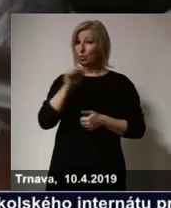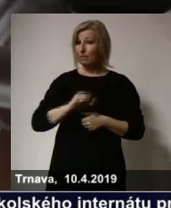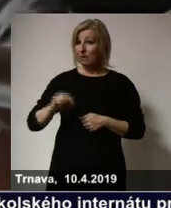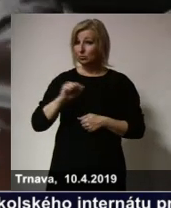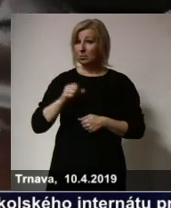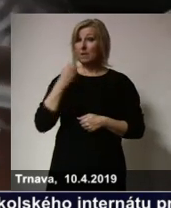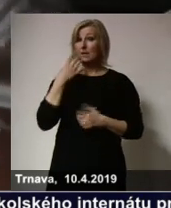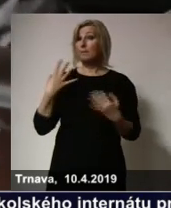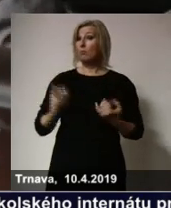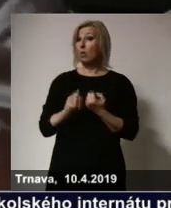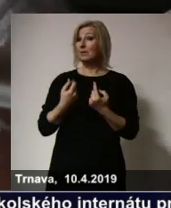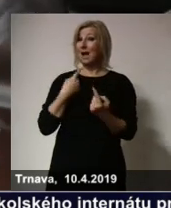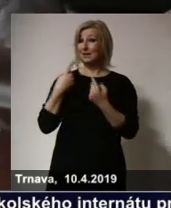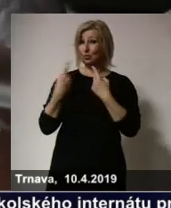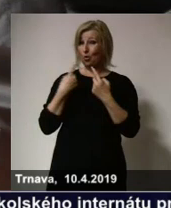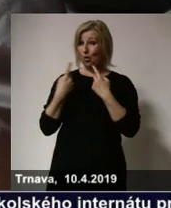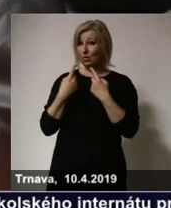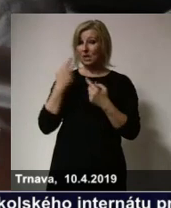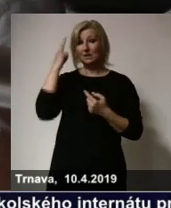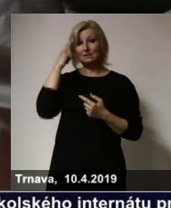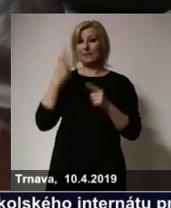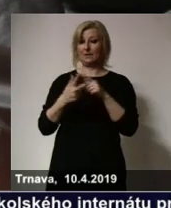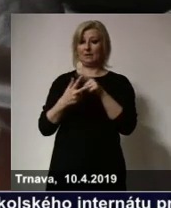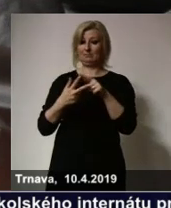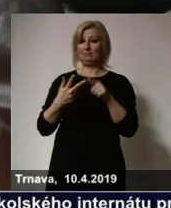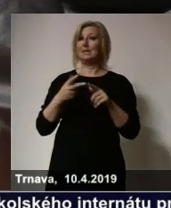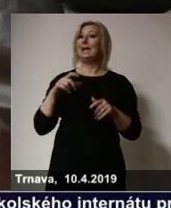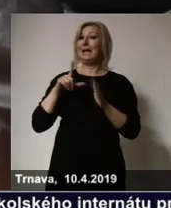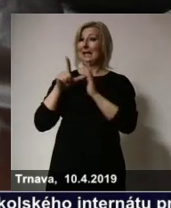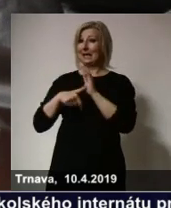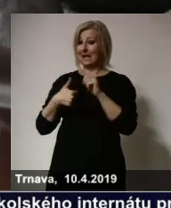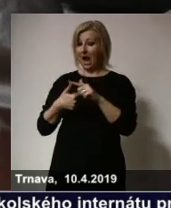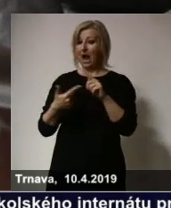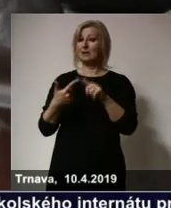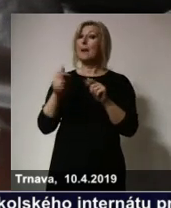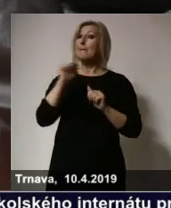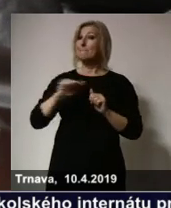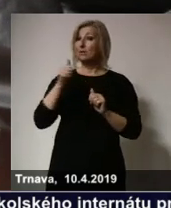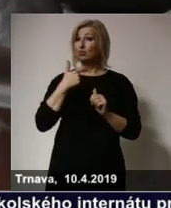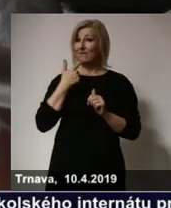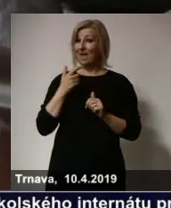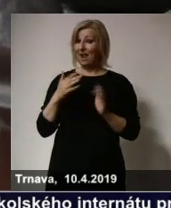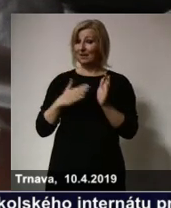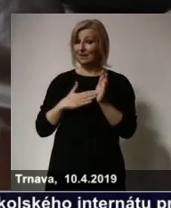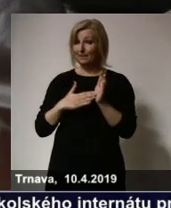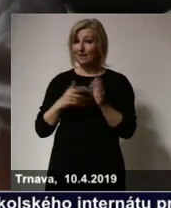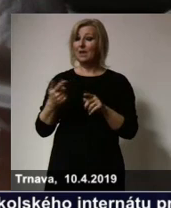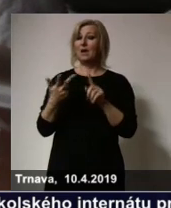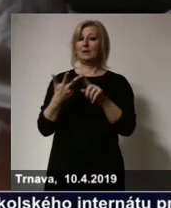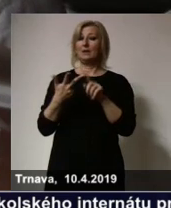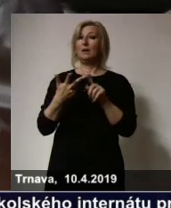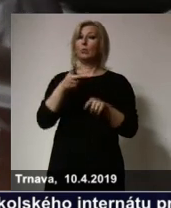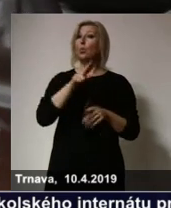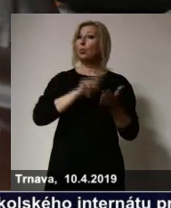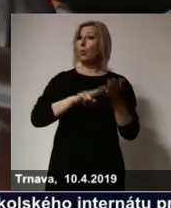dohode minimálne v tejto trojčlenke, to znamená samosprávny kraj, mesto Veľký Meder a rezort, tak